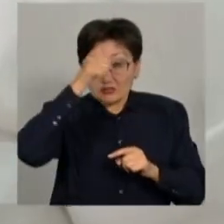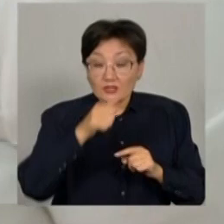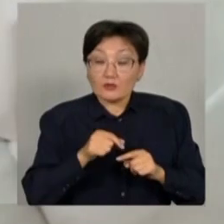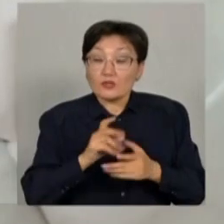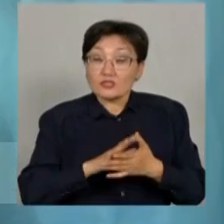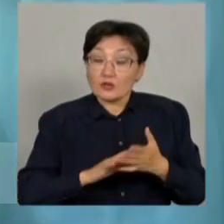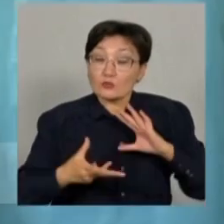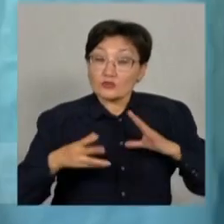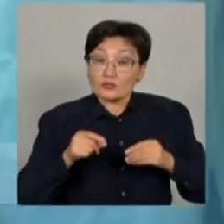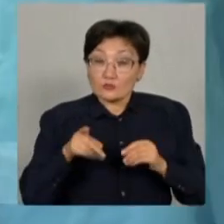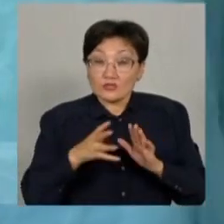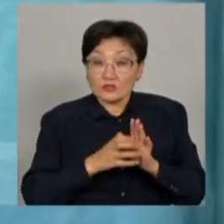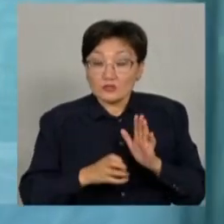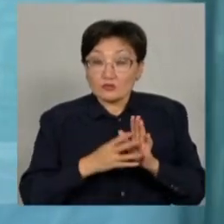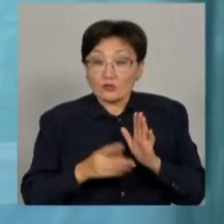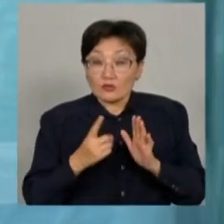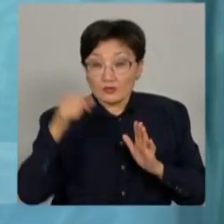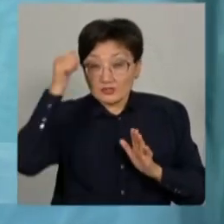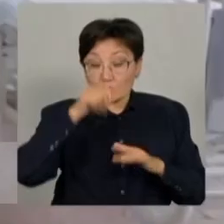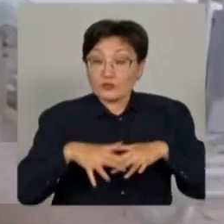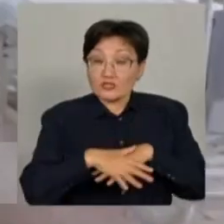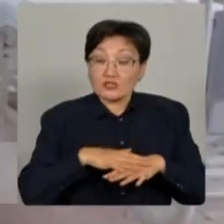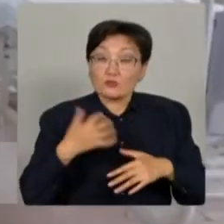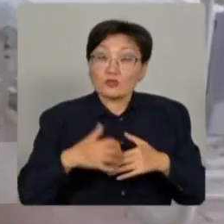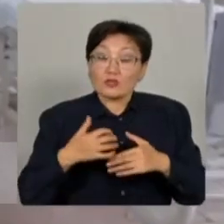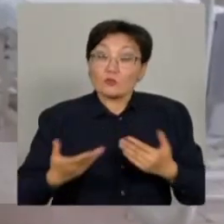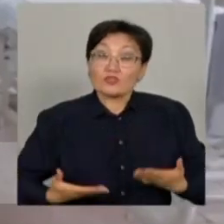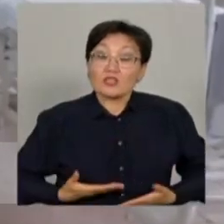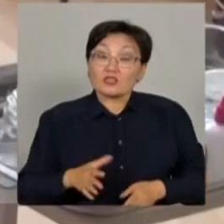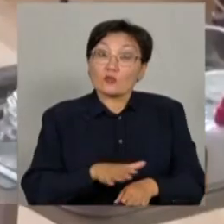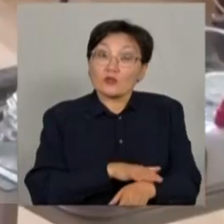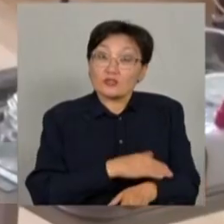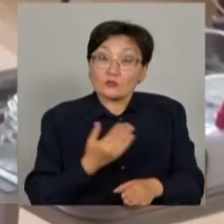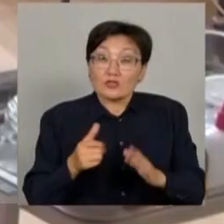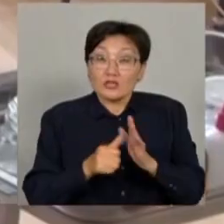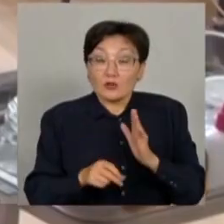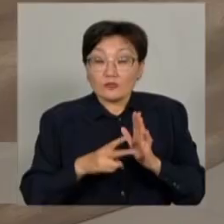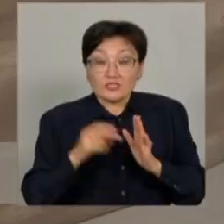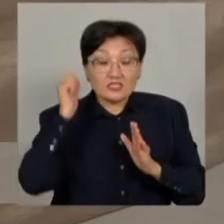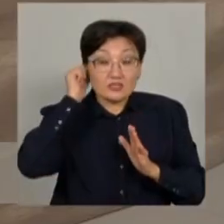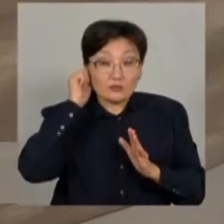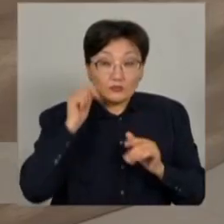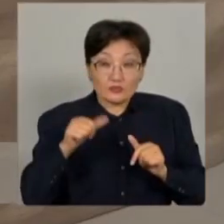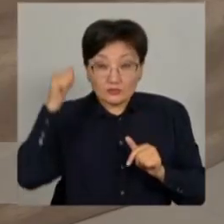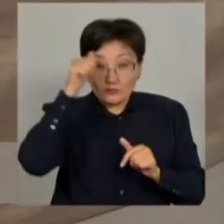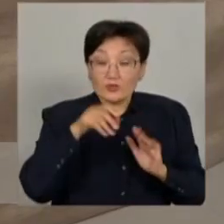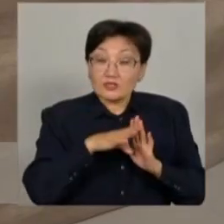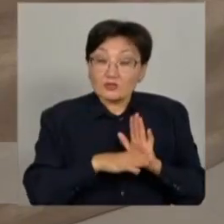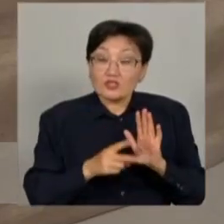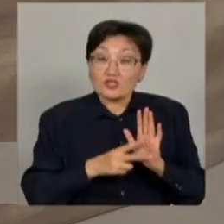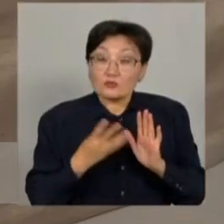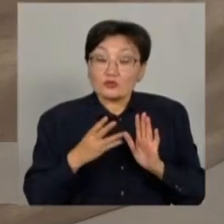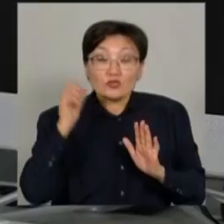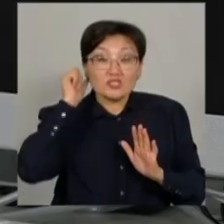отырды. Нәтижесінде 1991 жылы халықтың орташа өмір сүру ұзақтығы небәрі 67 жас болса, биыл көрсеткіш